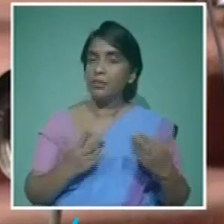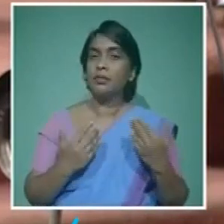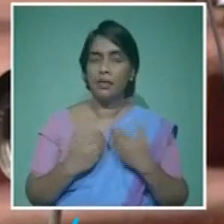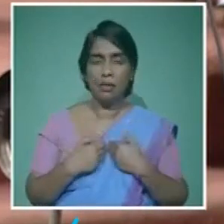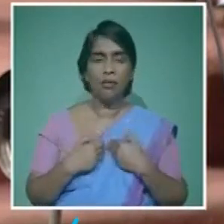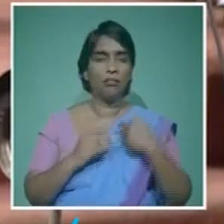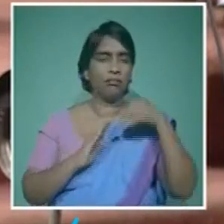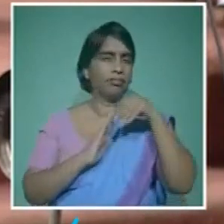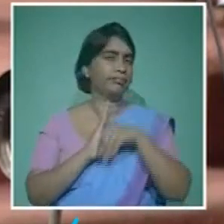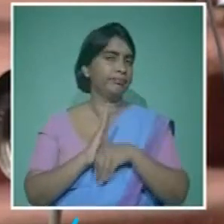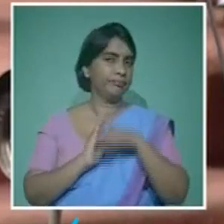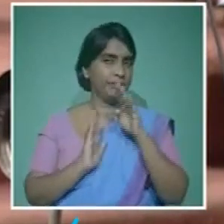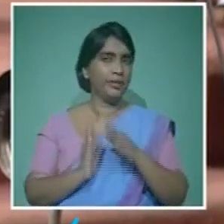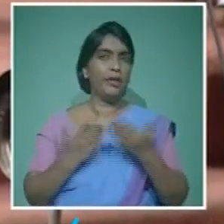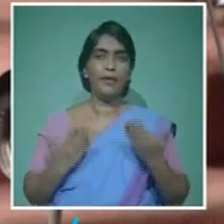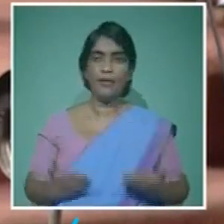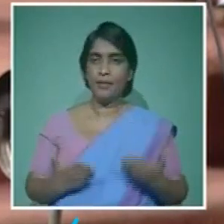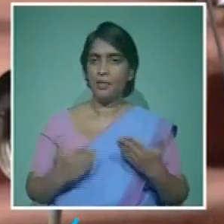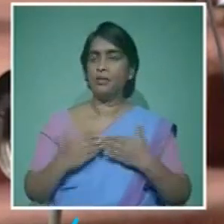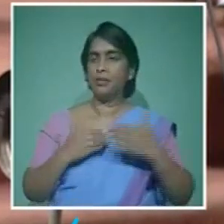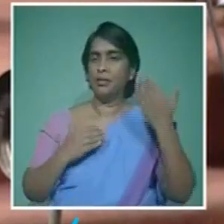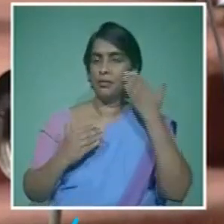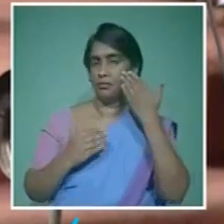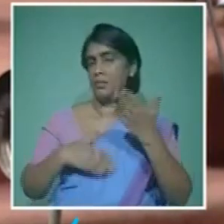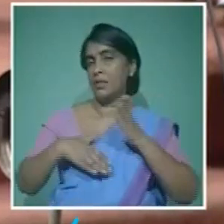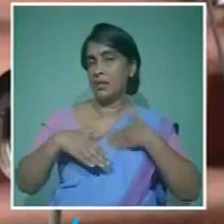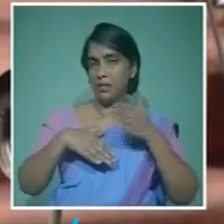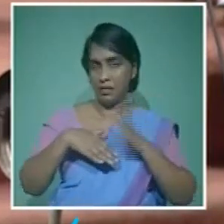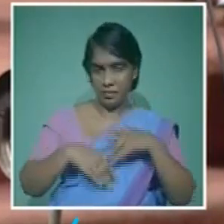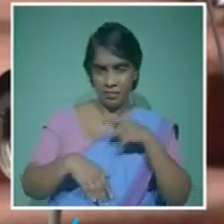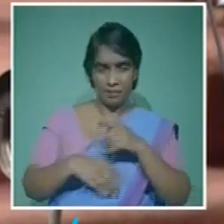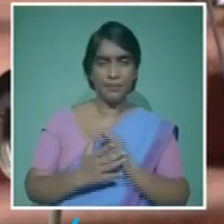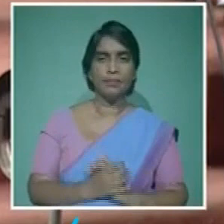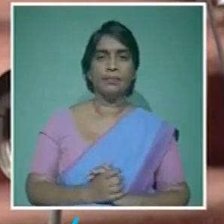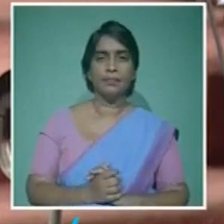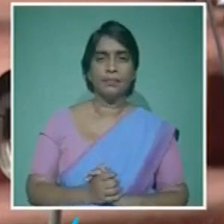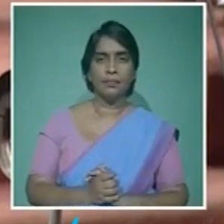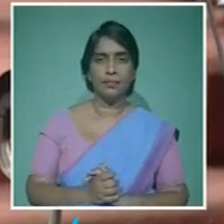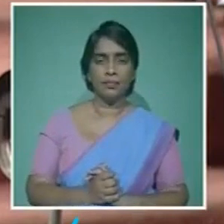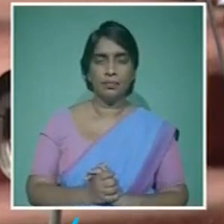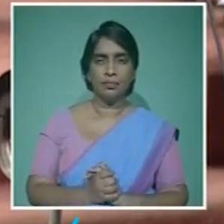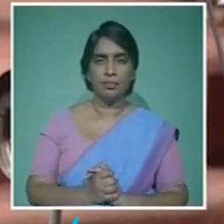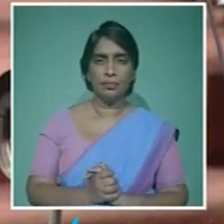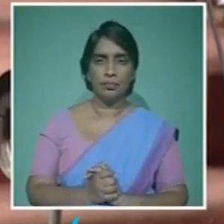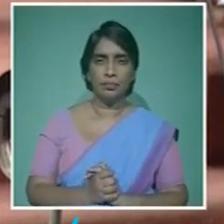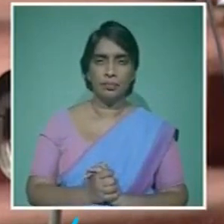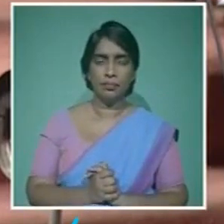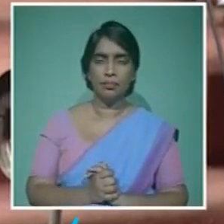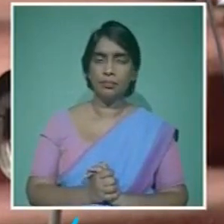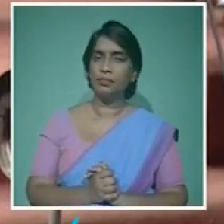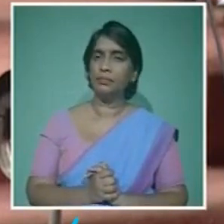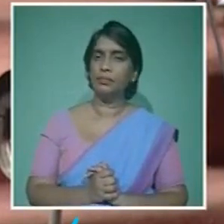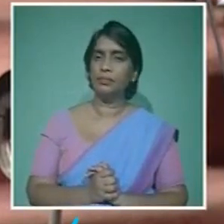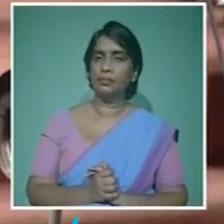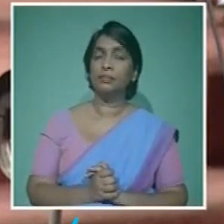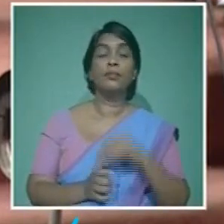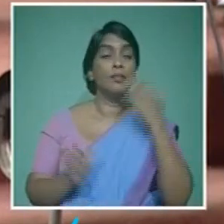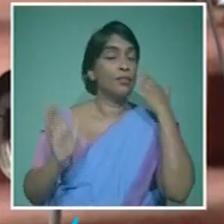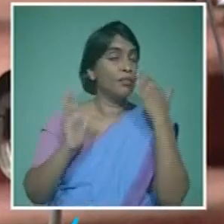வேண்டிய நிலைமை வந்தது. இதை கூறிய ஜனாதிபதி அவர்கள் அவர் ஒரு சரியான முடிவை எடுக்க